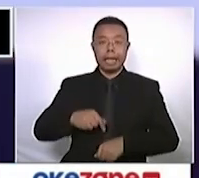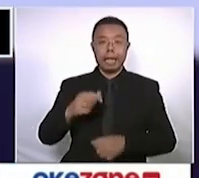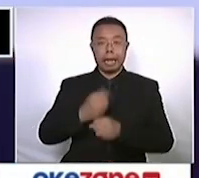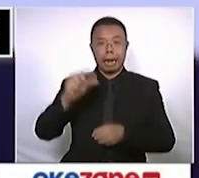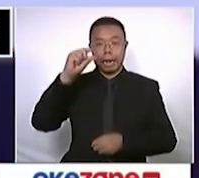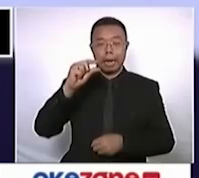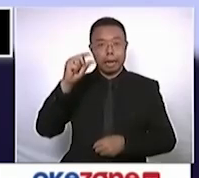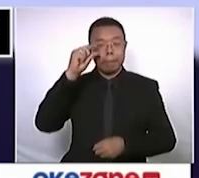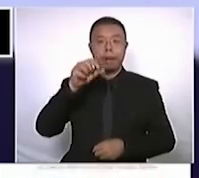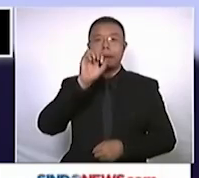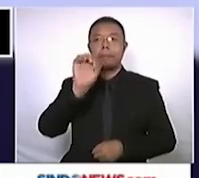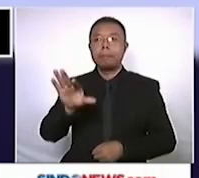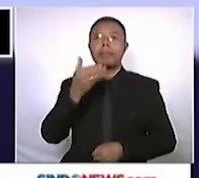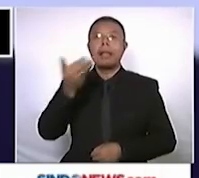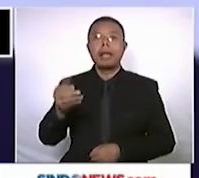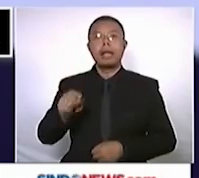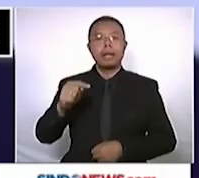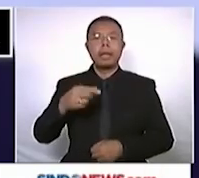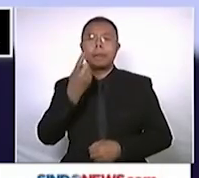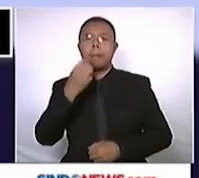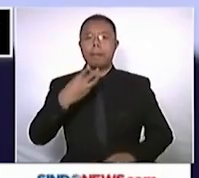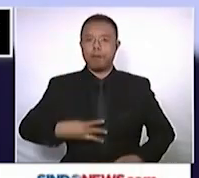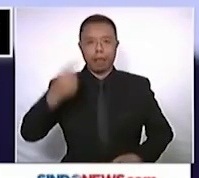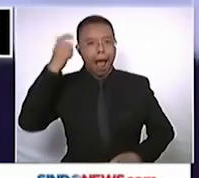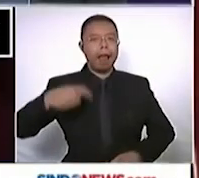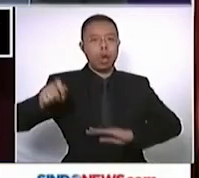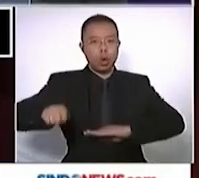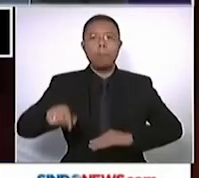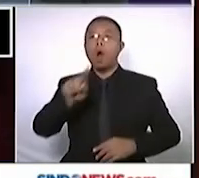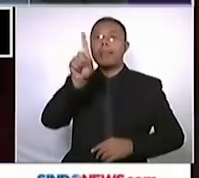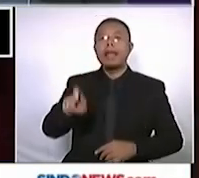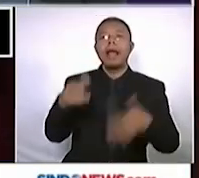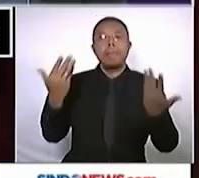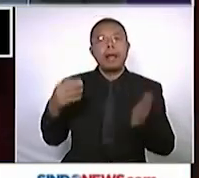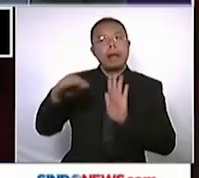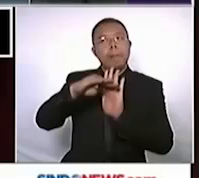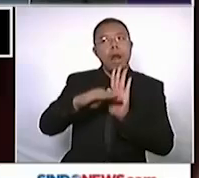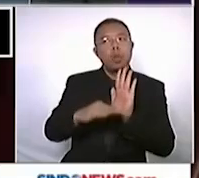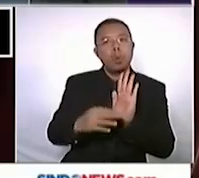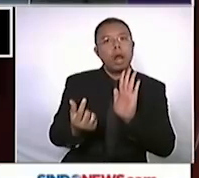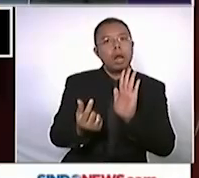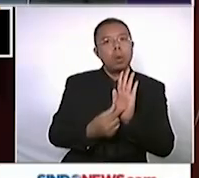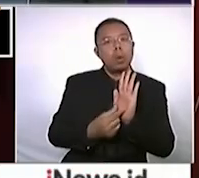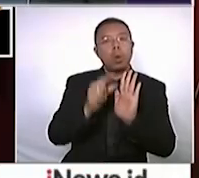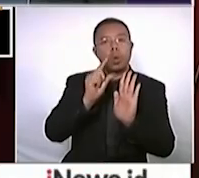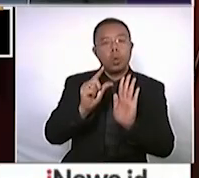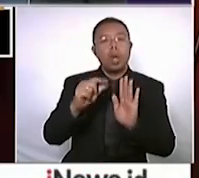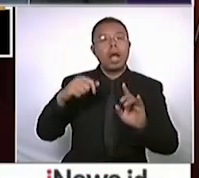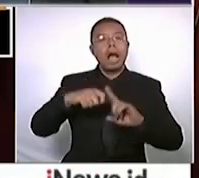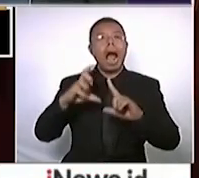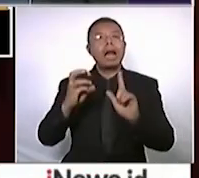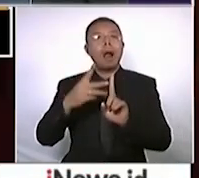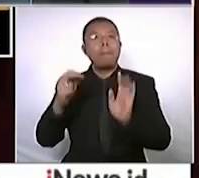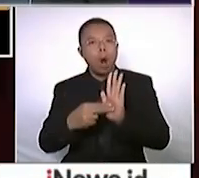karena Prof. Mahfud adalah ahli hukum, saya ingin bertanya bagaimana regulasi untuk